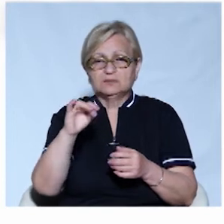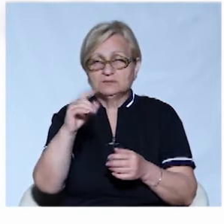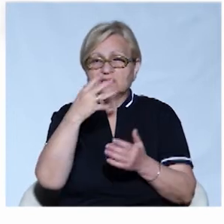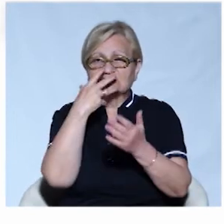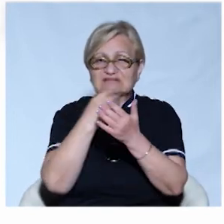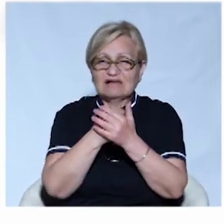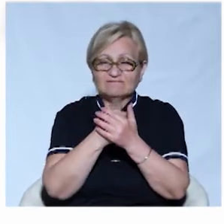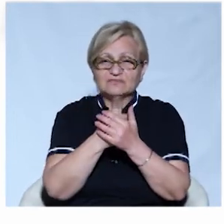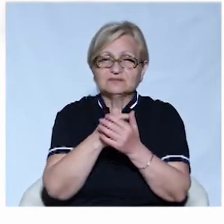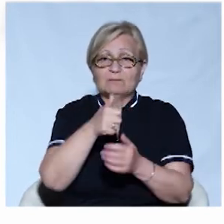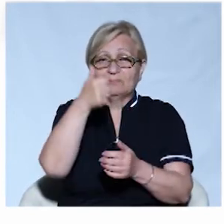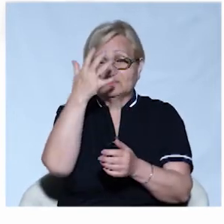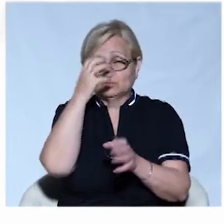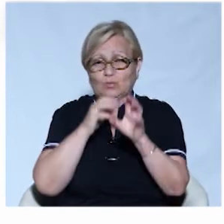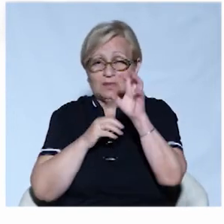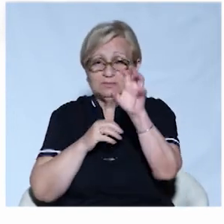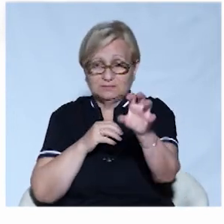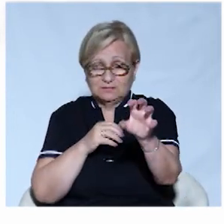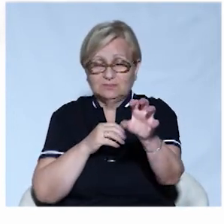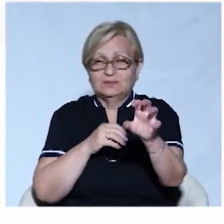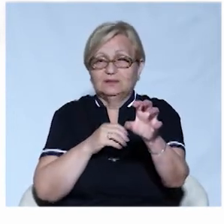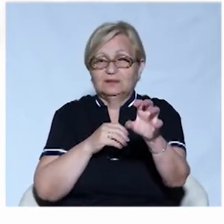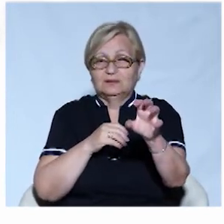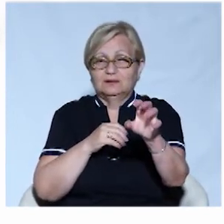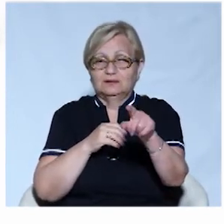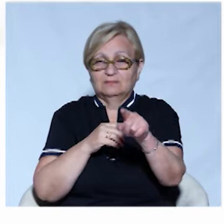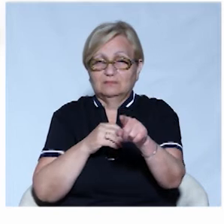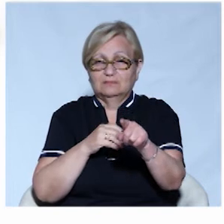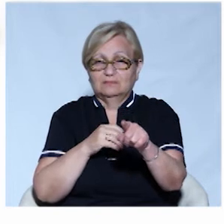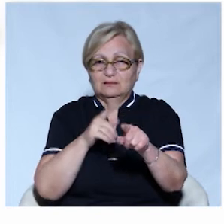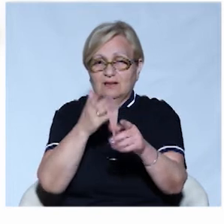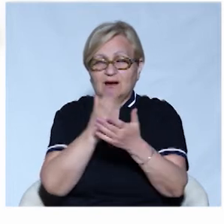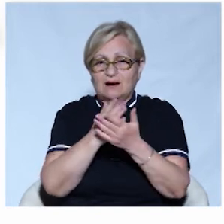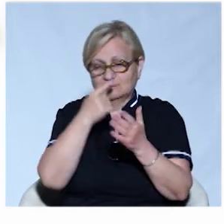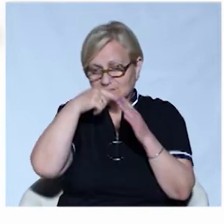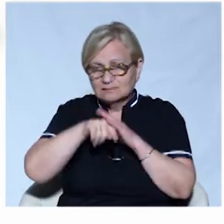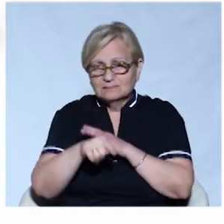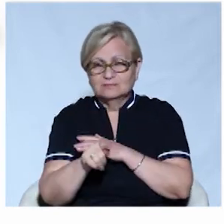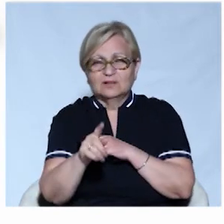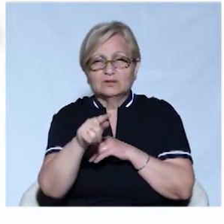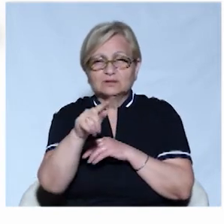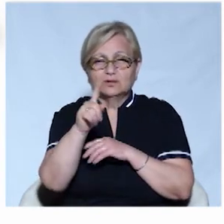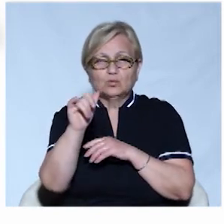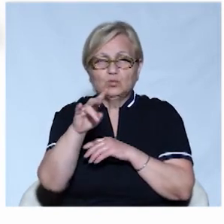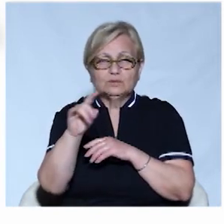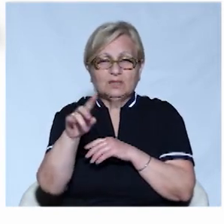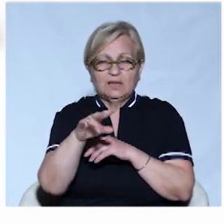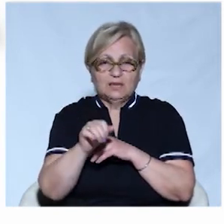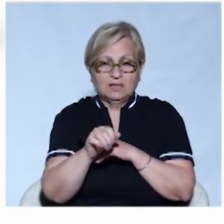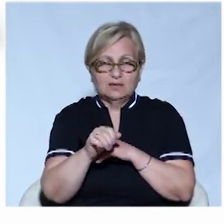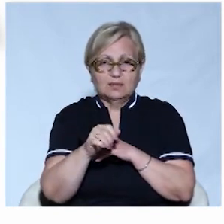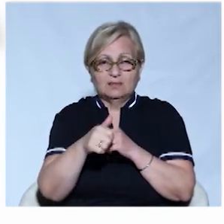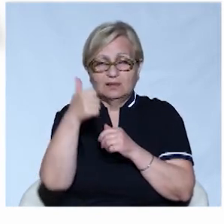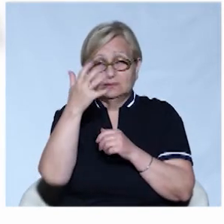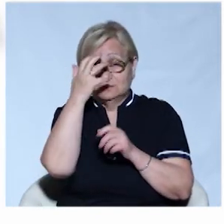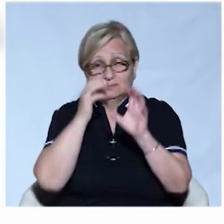წინ აქვს ჩახატული, მაგალითად, აი აქ თხუნელა და შემდეგ წერია სიტყვა. ესე იგი, ჯერ